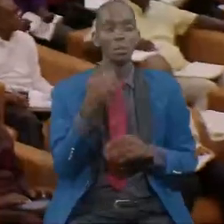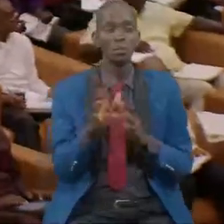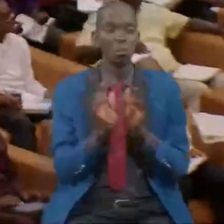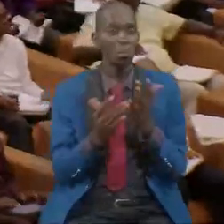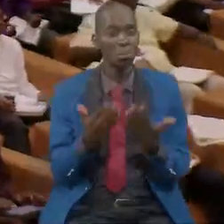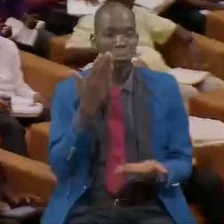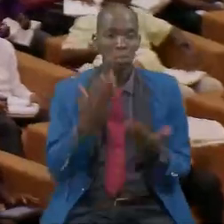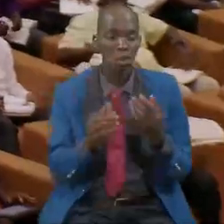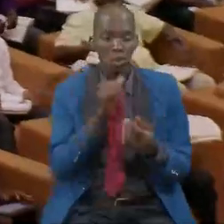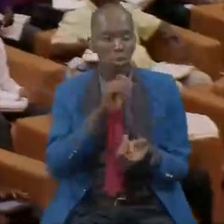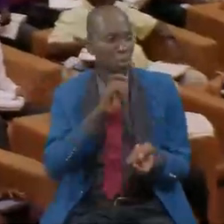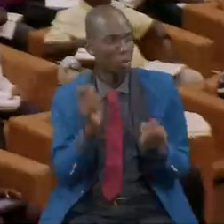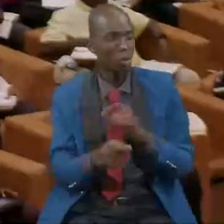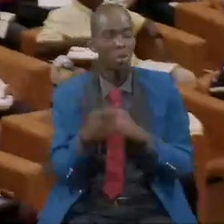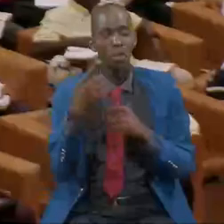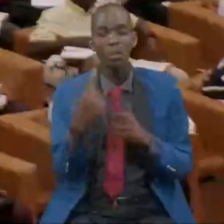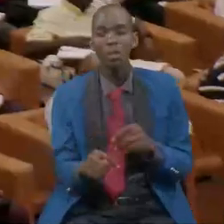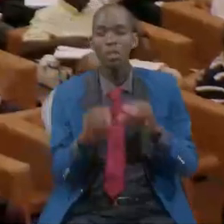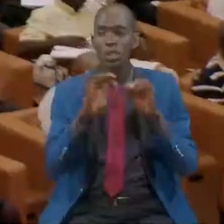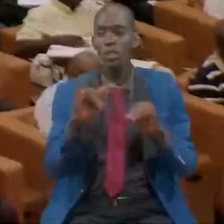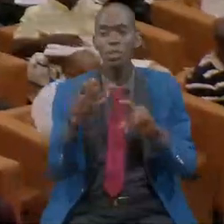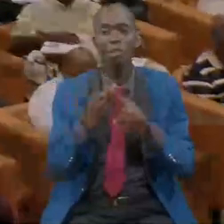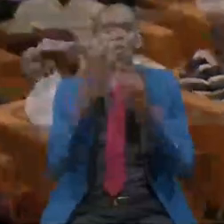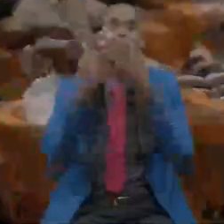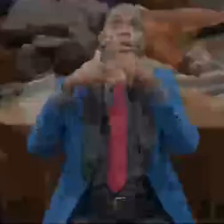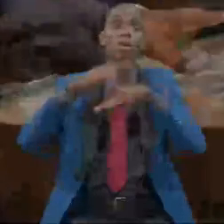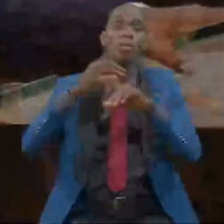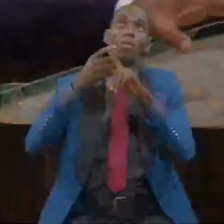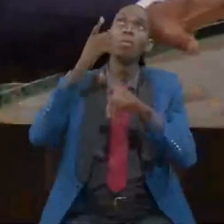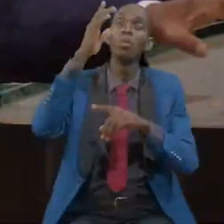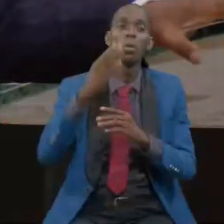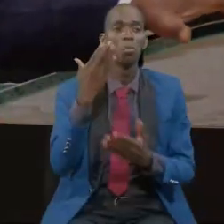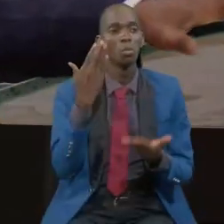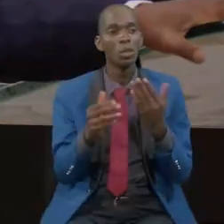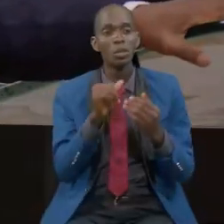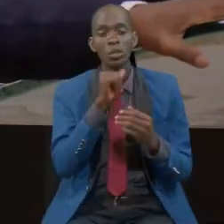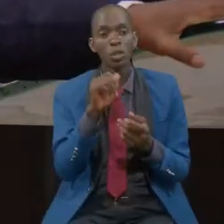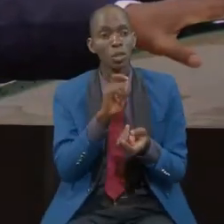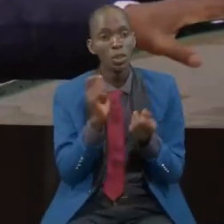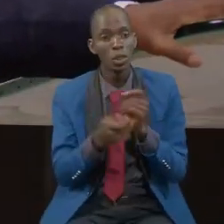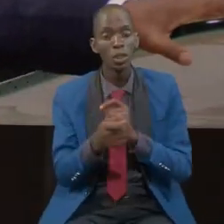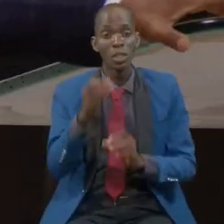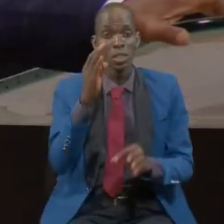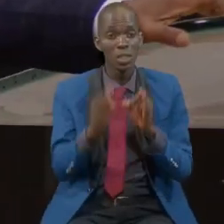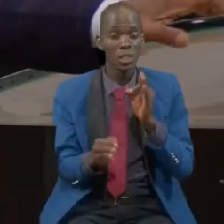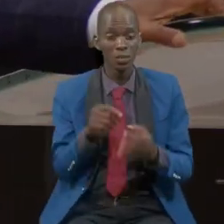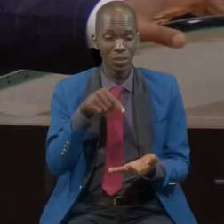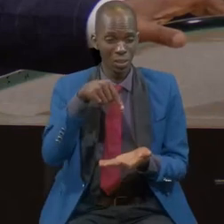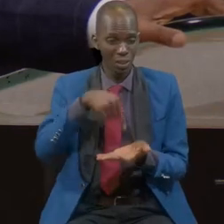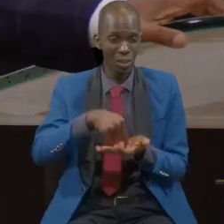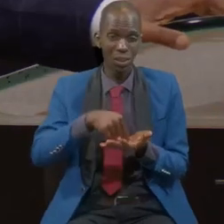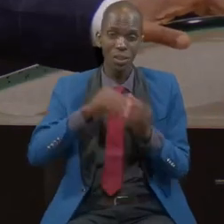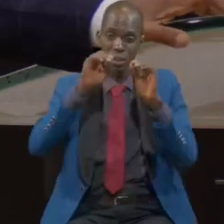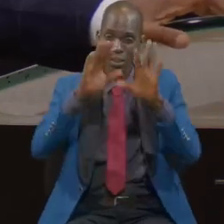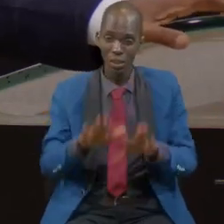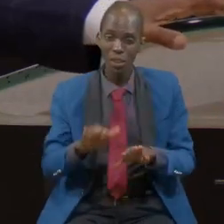ne change pas. Le message du ciel, de la part de Dieu ne change pas. Si ce docteur vient